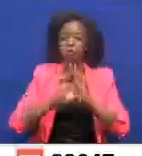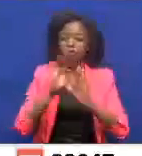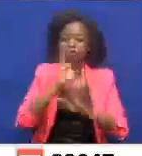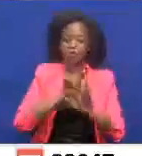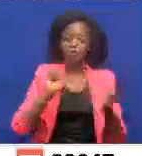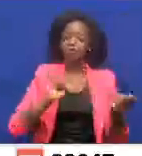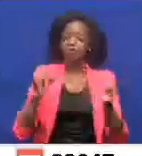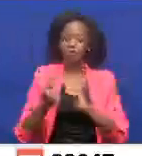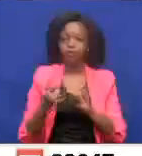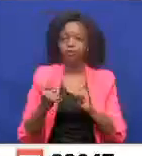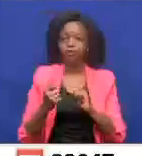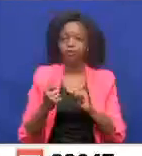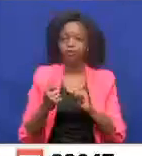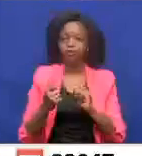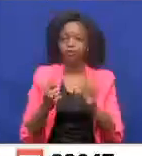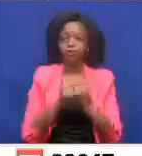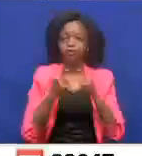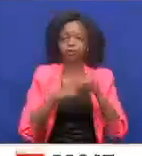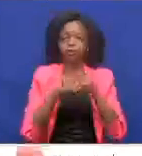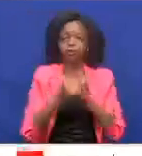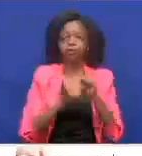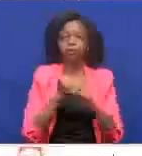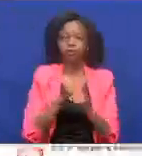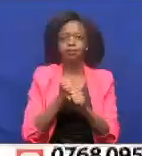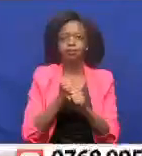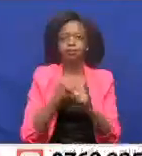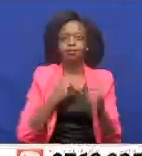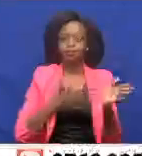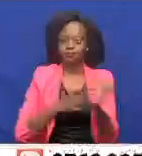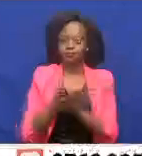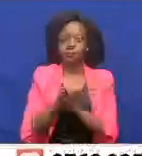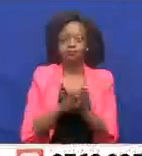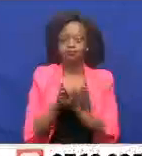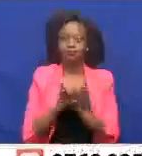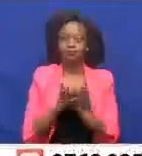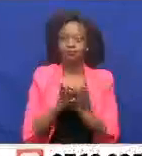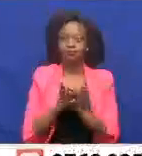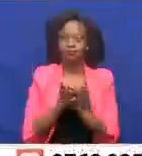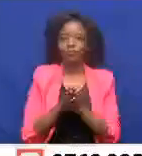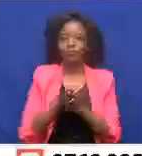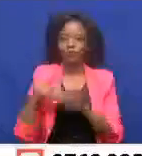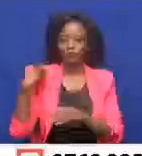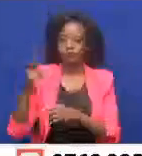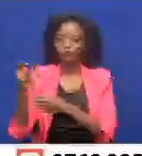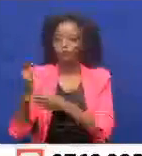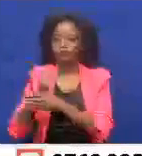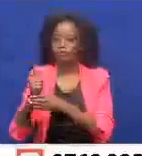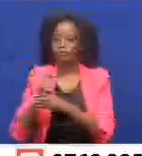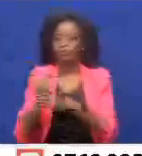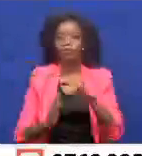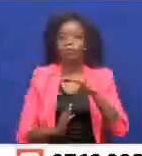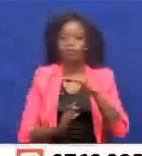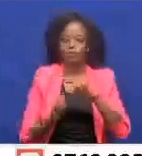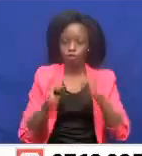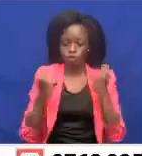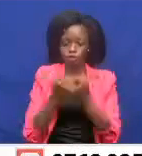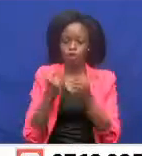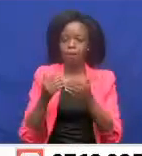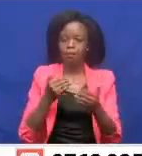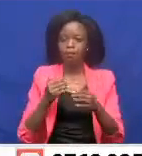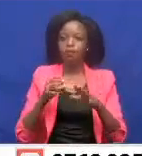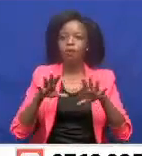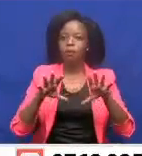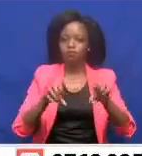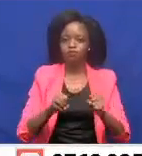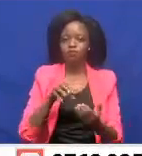technique, the burning 16-year-old Mulama had his ambitions set and occasionally training with the senior team before being absorbed. Niko na train na